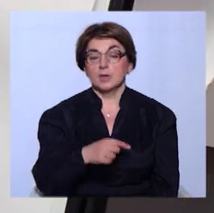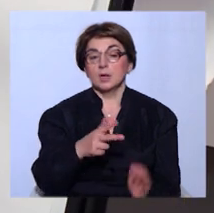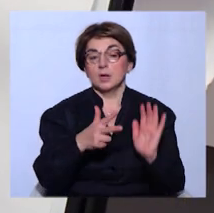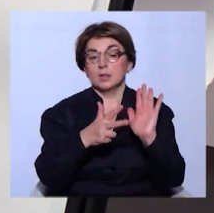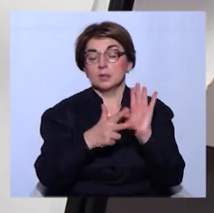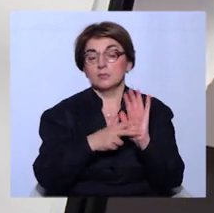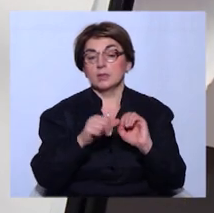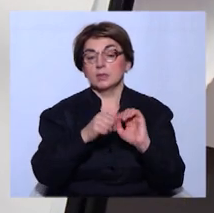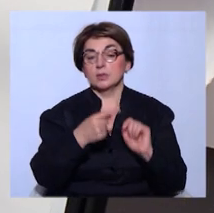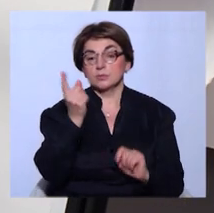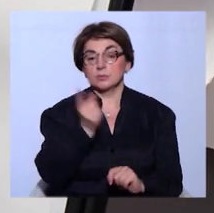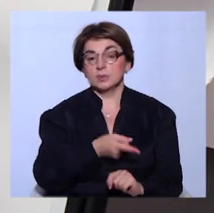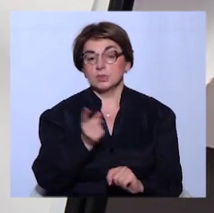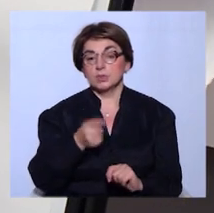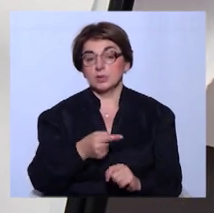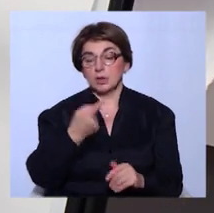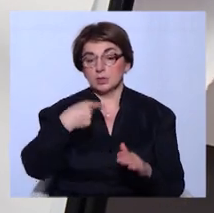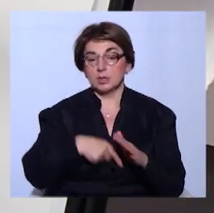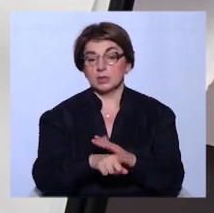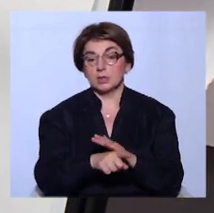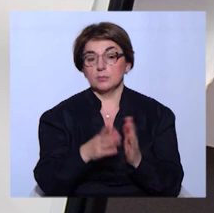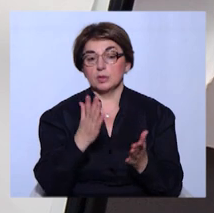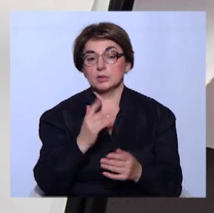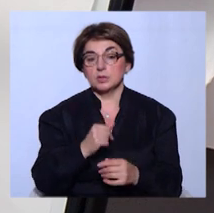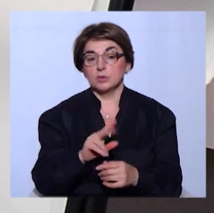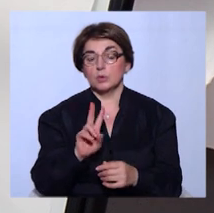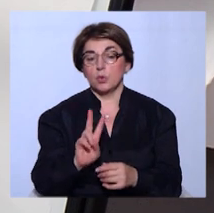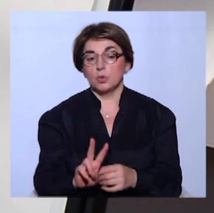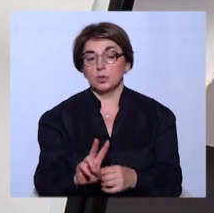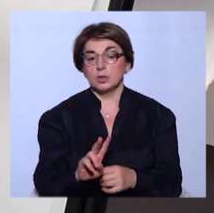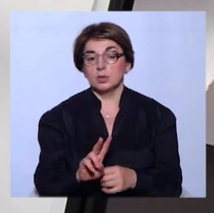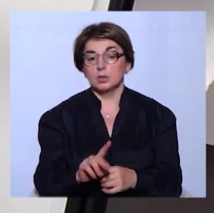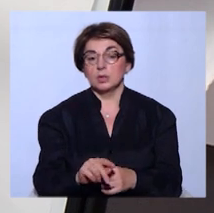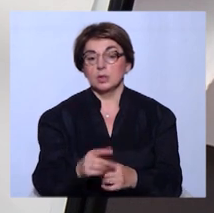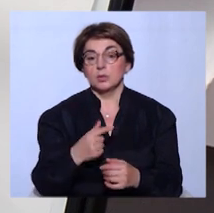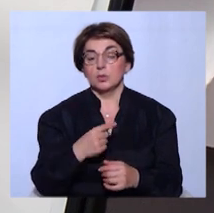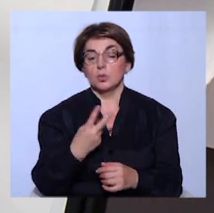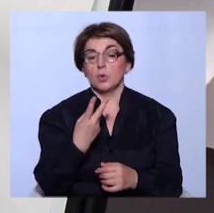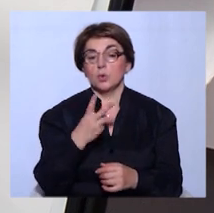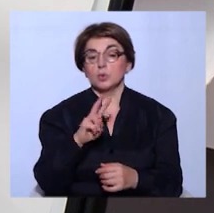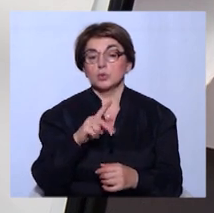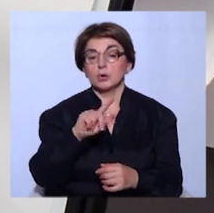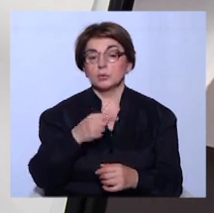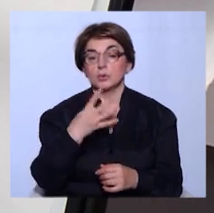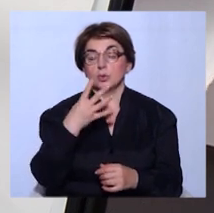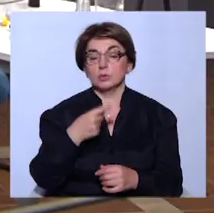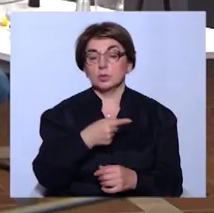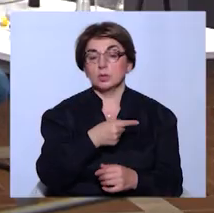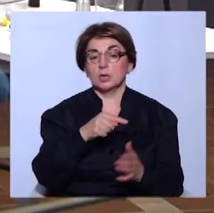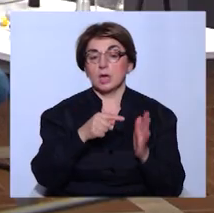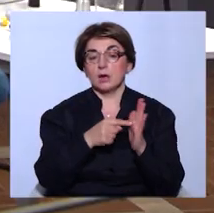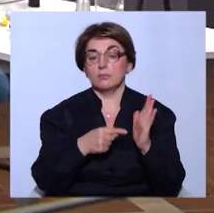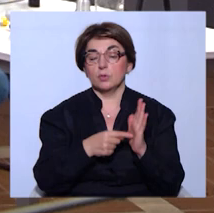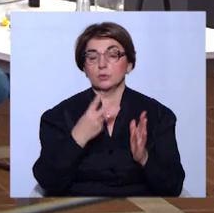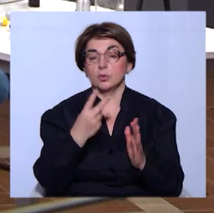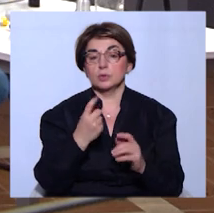ამ ციფრებს და აქედან გამომდინარე ეს იქნება ქვევით 2 და მე ექნება 22.4, რომ 2-ზე გავყო